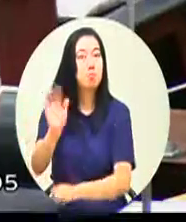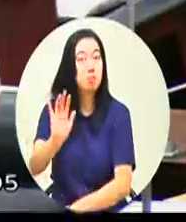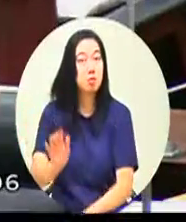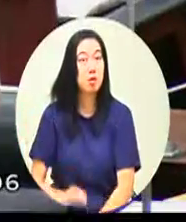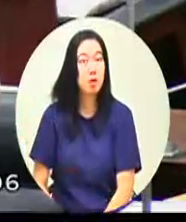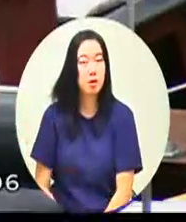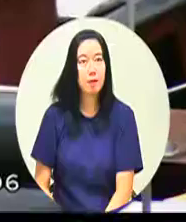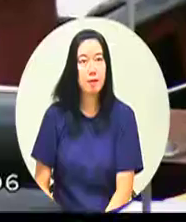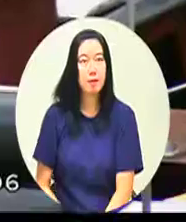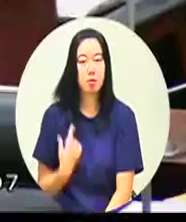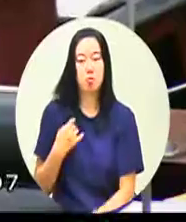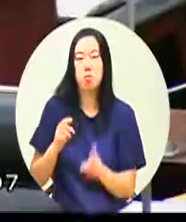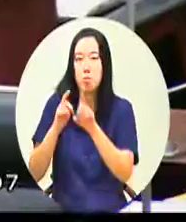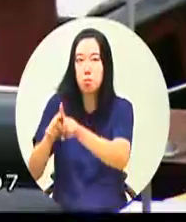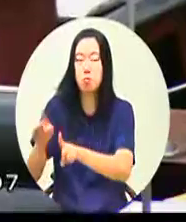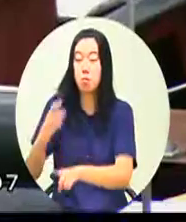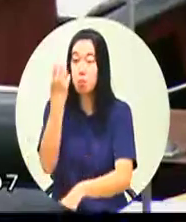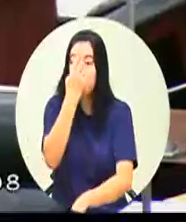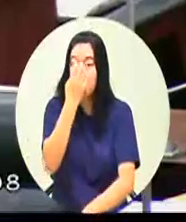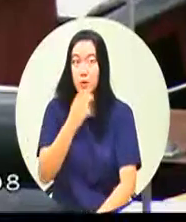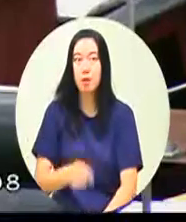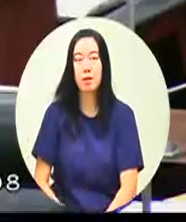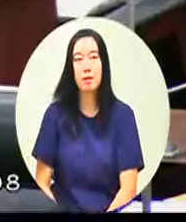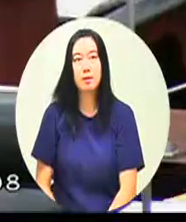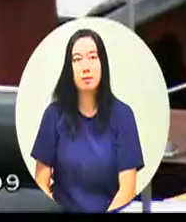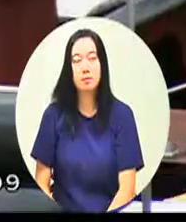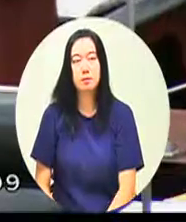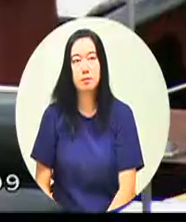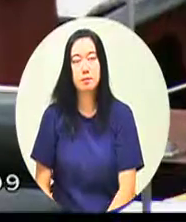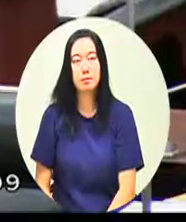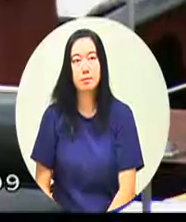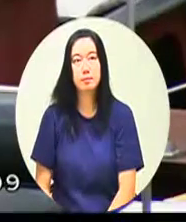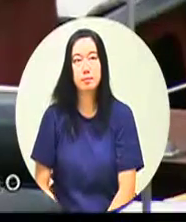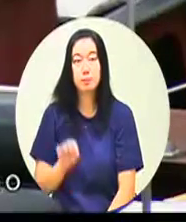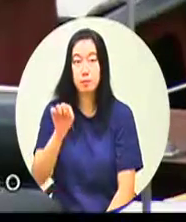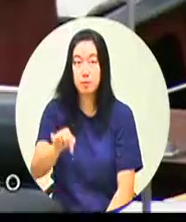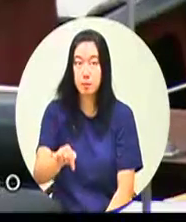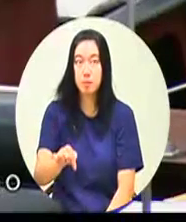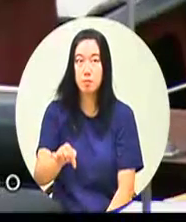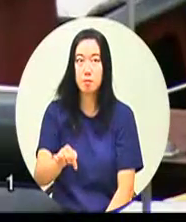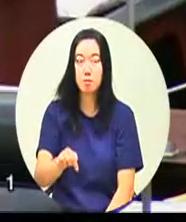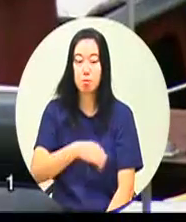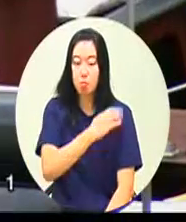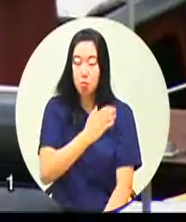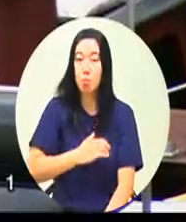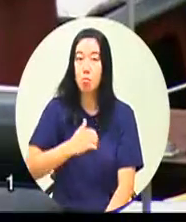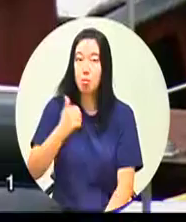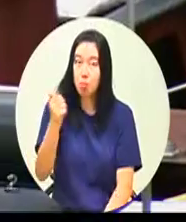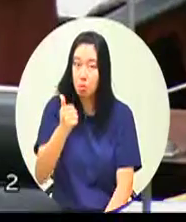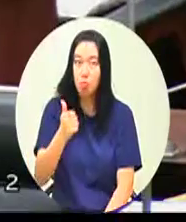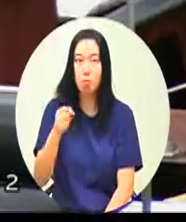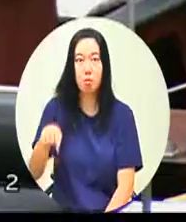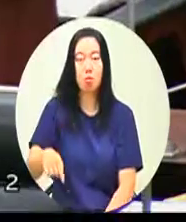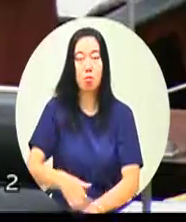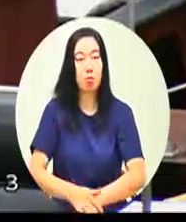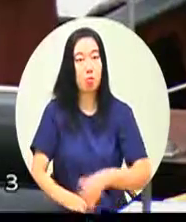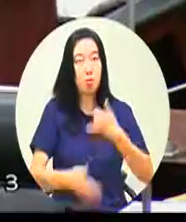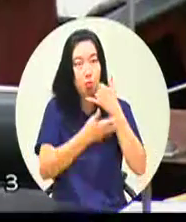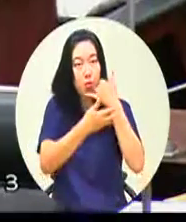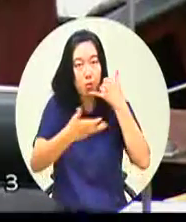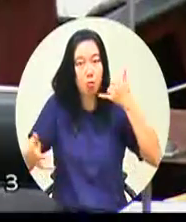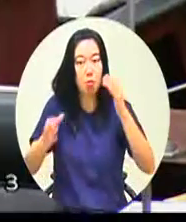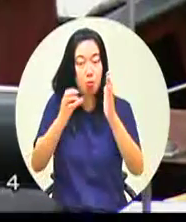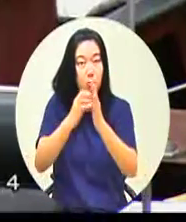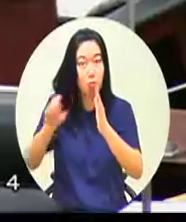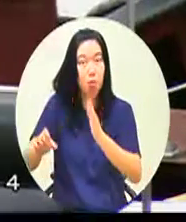吼，我有哪有去现场勘查了？迄天我勘查，含咩区里委因的主任勘查了。河川局按地质河川局